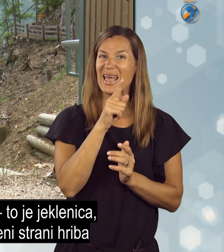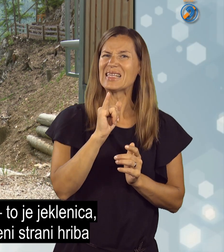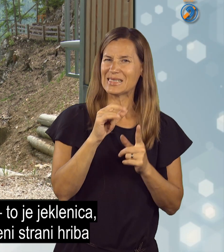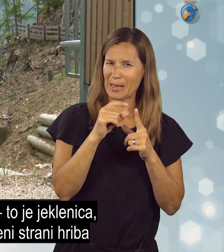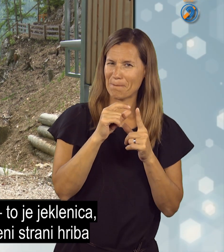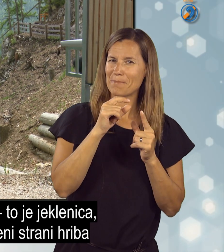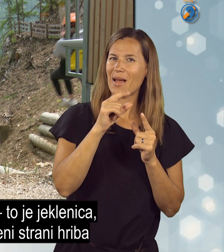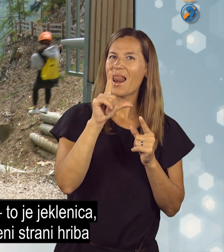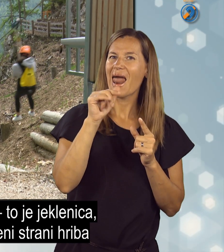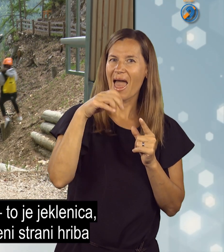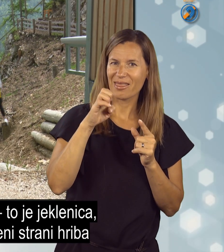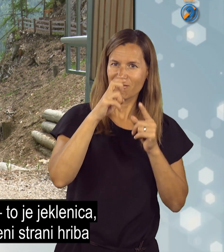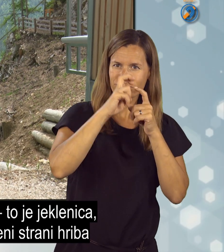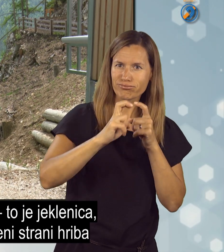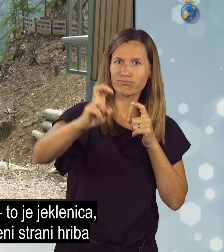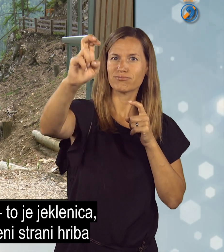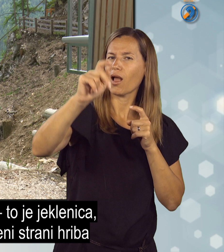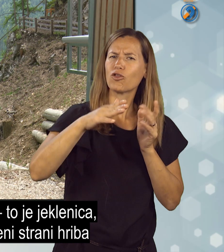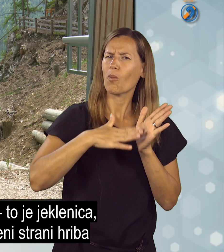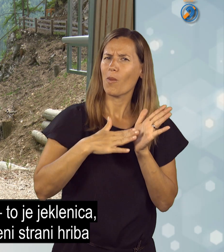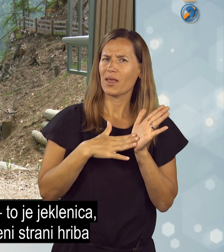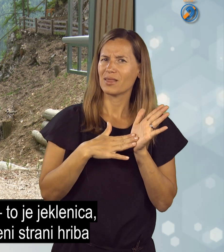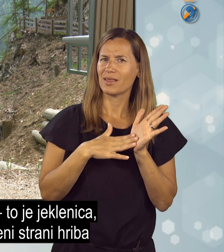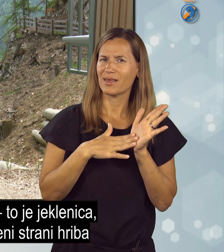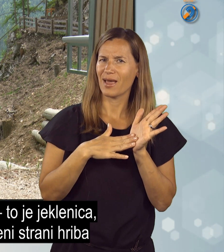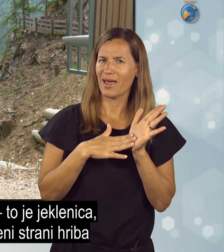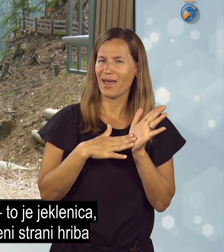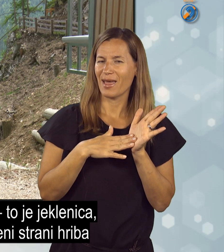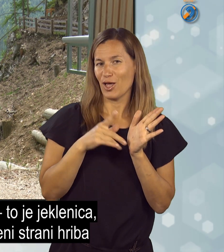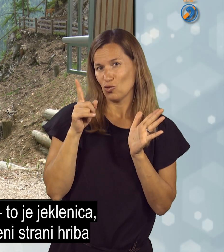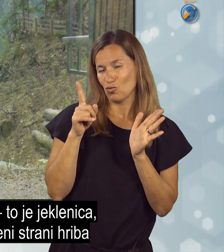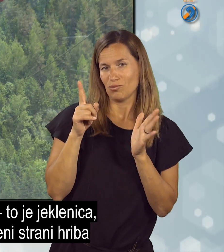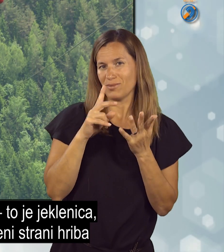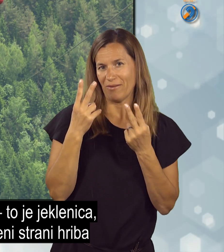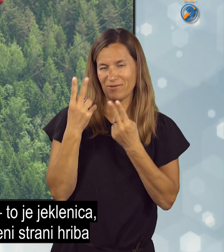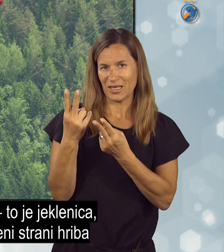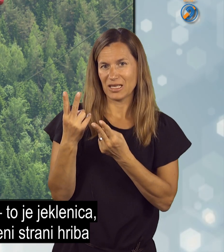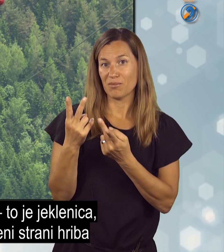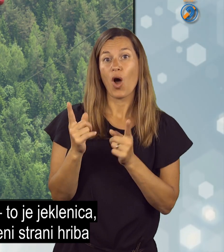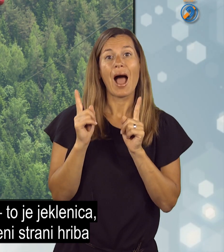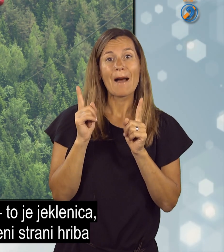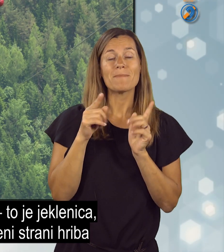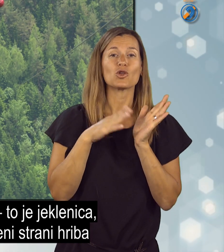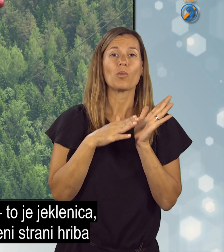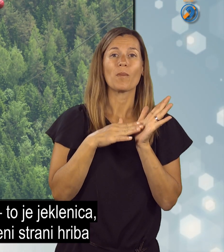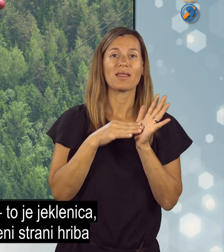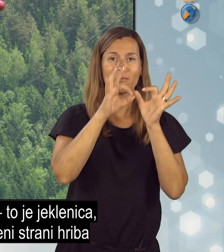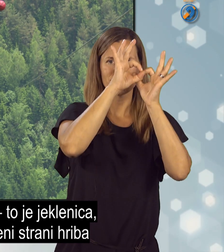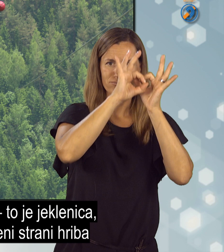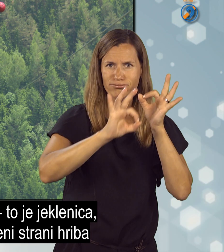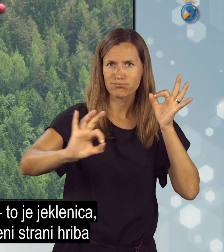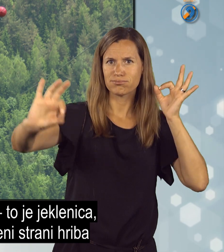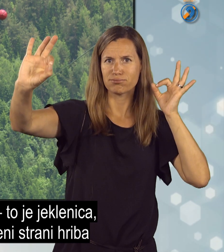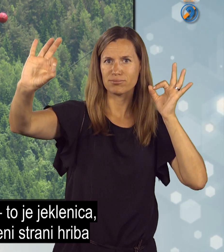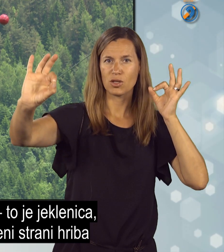Zipline, kaj to je? To je pravzaprav tule gor nad nami, to zdaj se sicer ne vidi, je zajla,